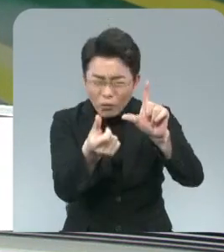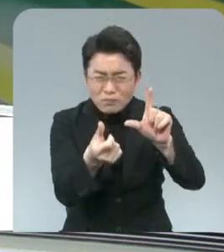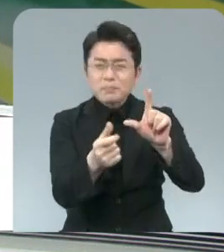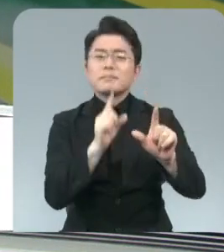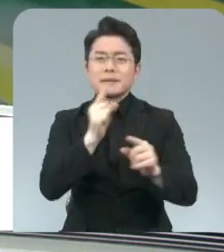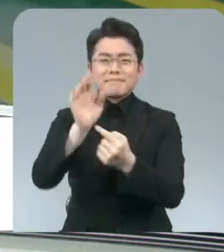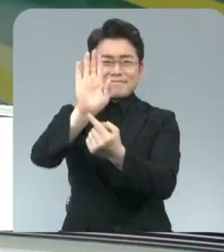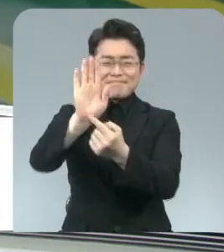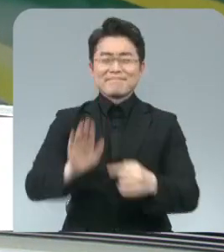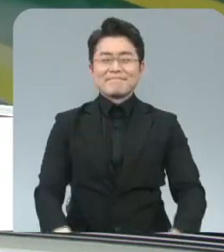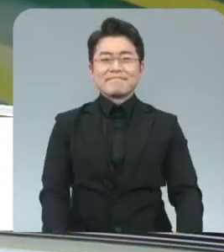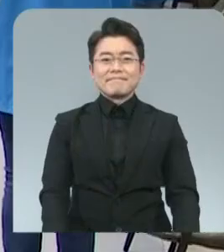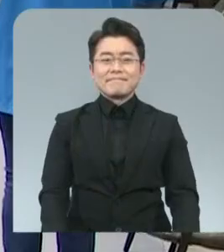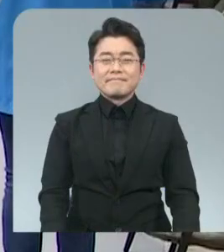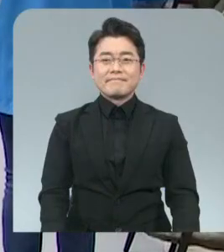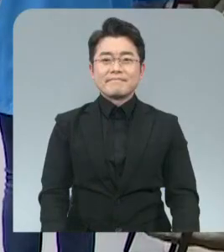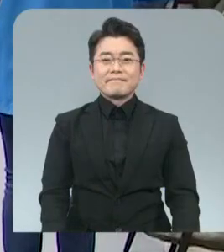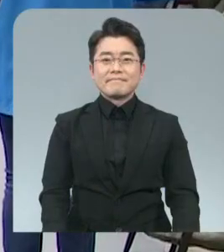기자입니다.